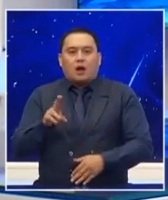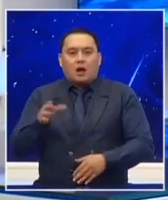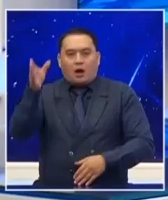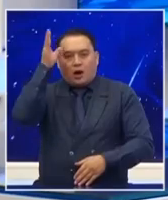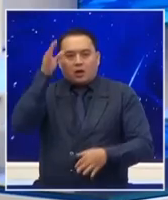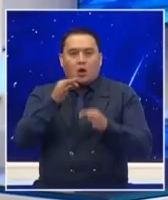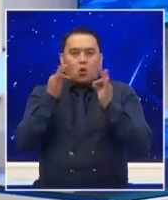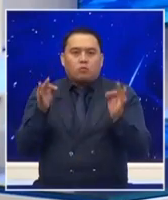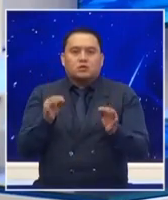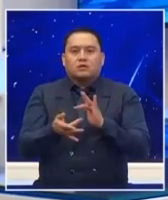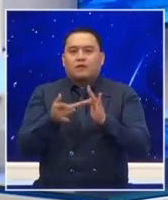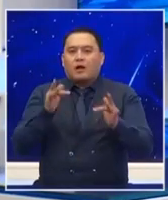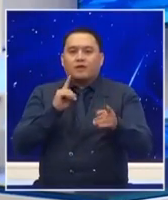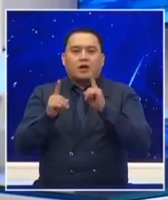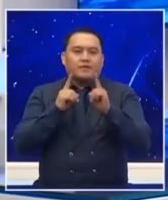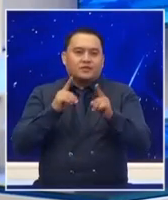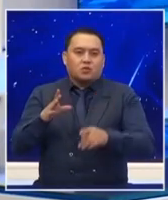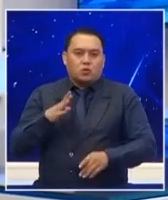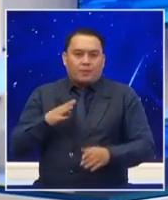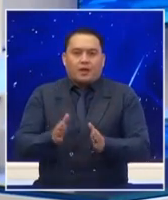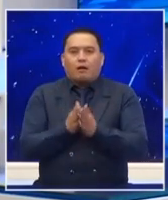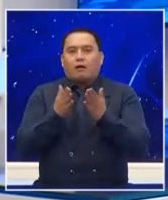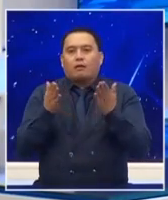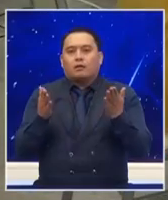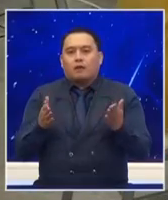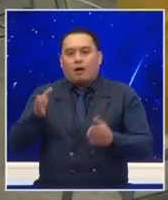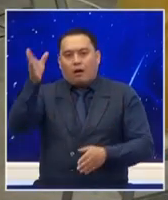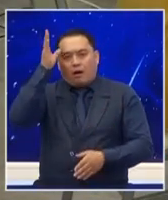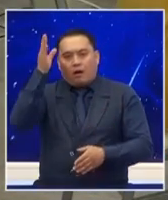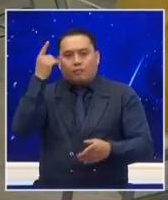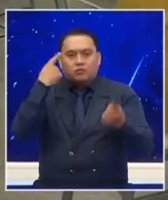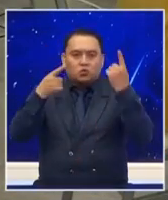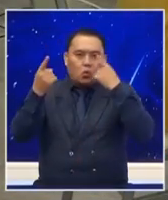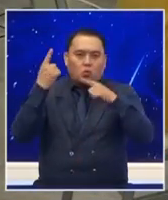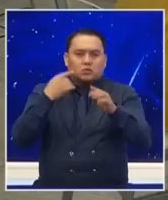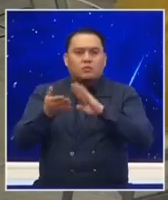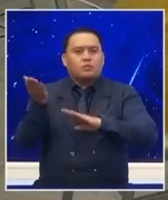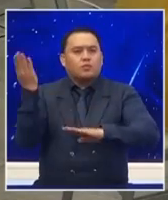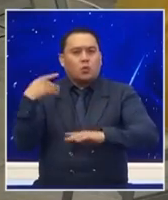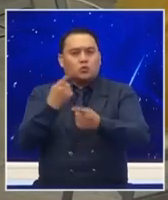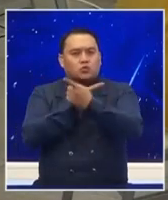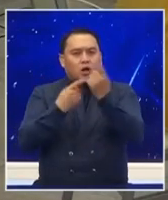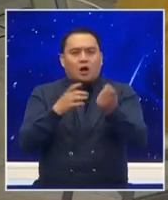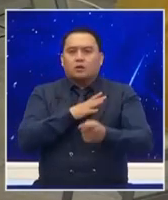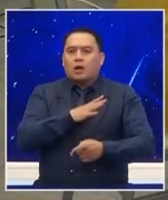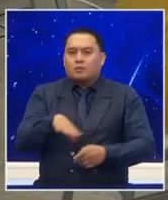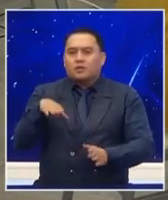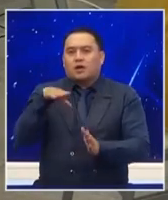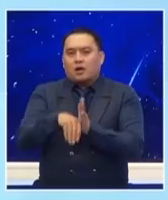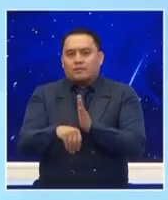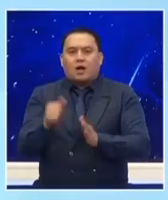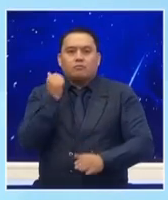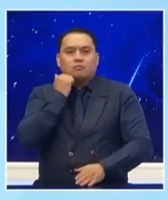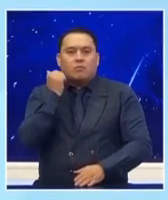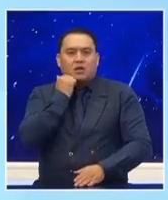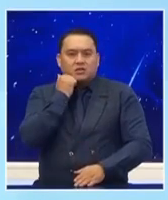ғылыми тәжірибелік онлайн конференцияда өтті. Кітапқа ақынның проза саласындағы бұрын соңды жарияланбаған туындылар енген.